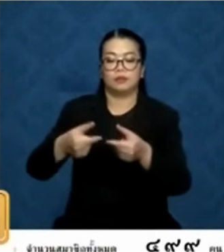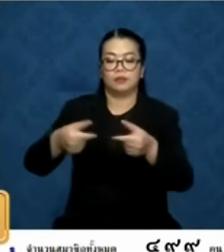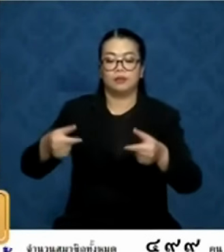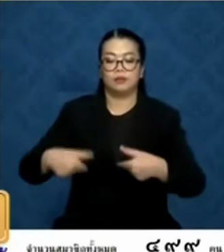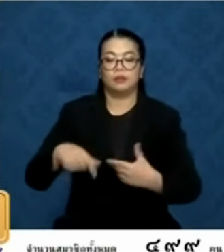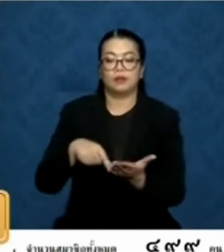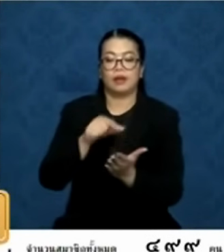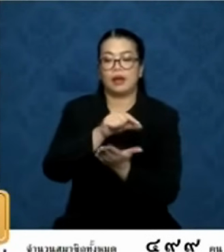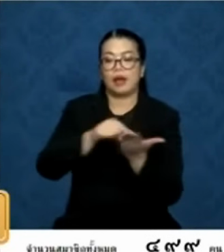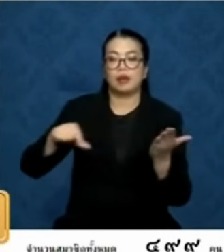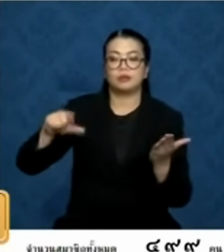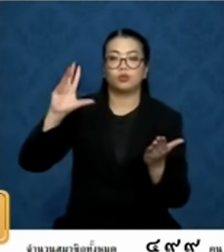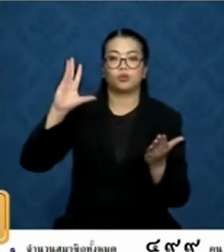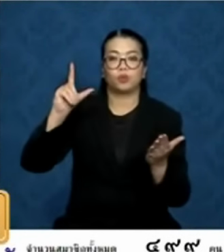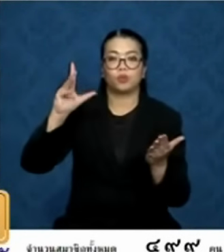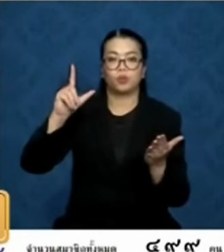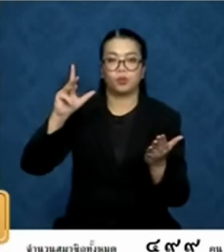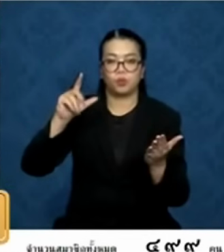เล่มคาดชมพู